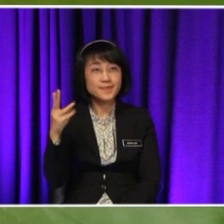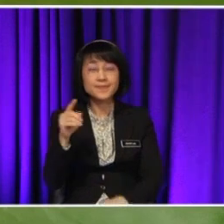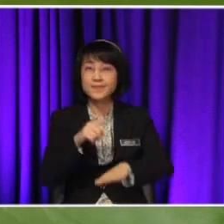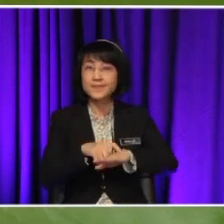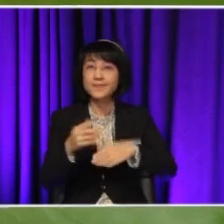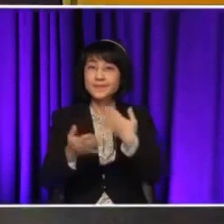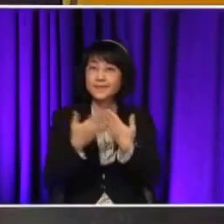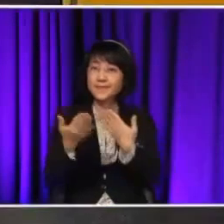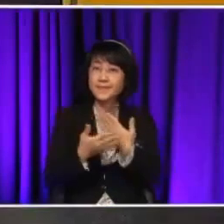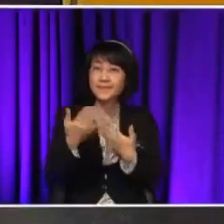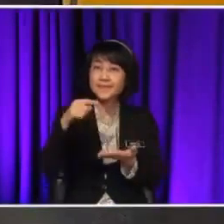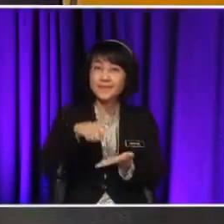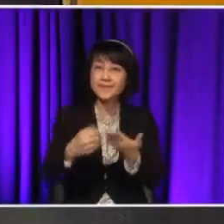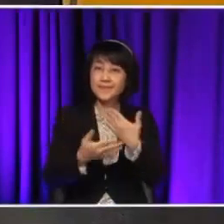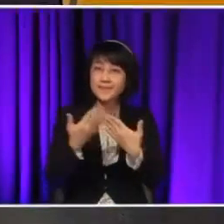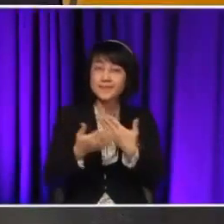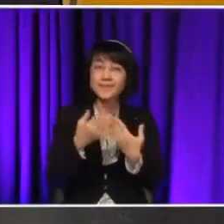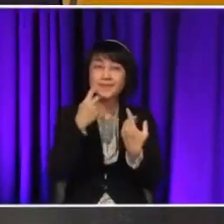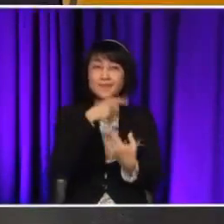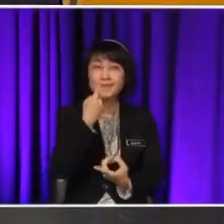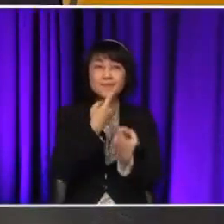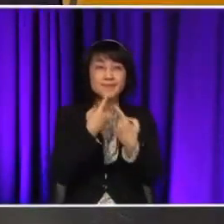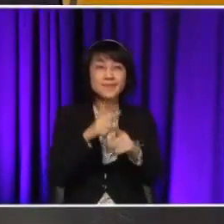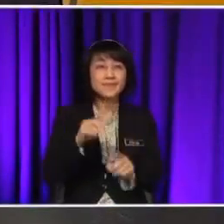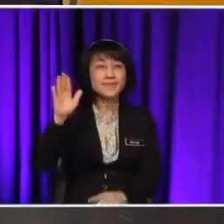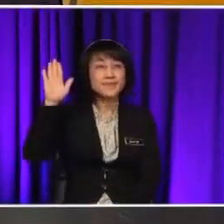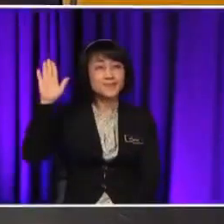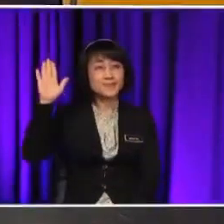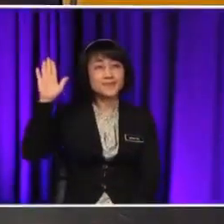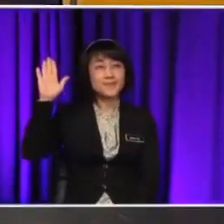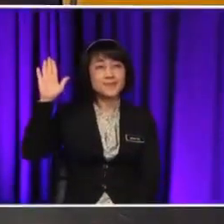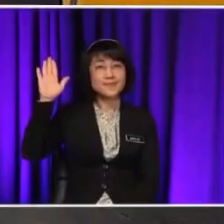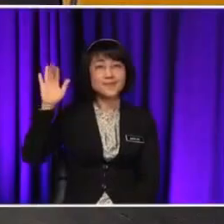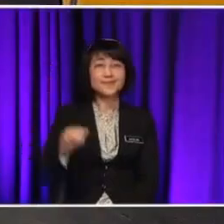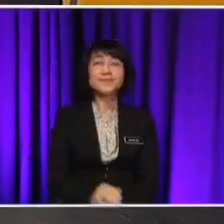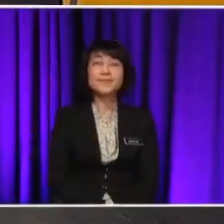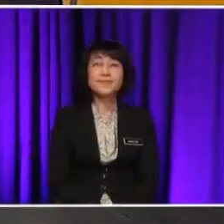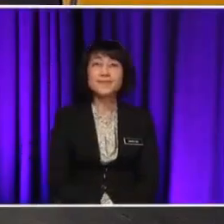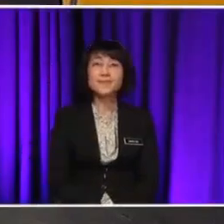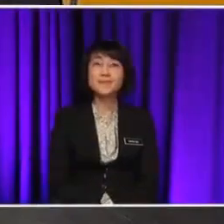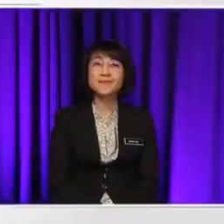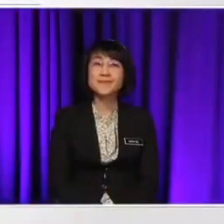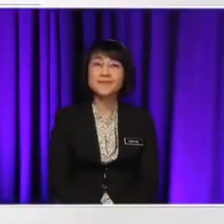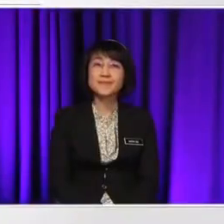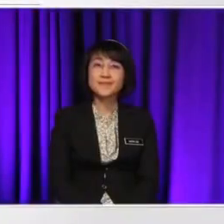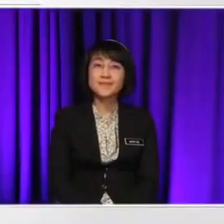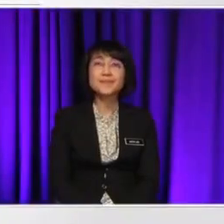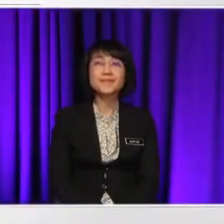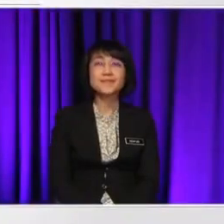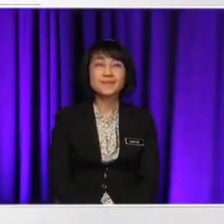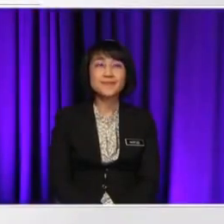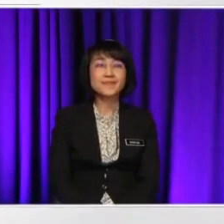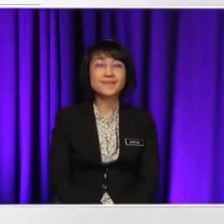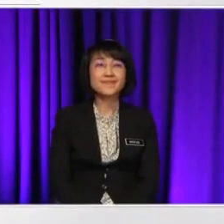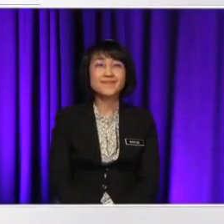senang. Okey, siapa nak jawab yang ini? Angkat tangan. Angkat tangan. A, B, C ataupun D. Ya. Yeah. Silakan. Saya nak cuba. Silakan Dina. Okey,